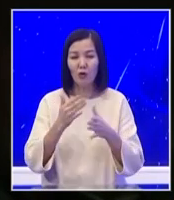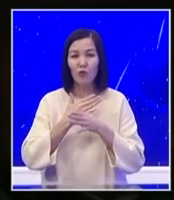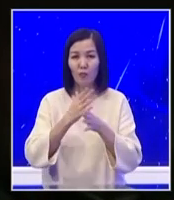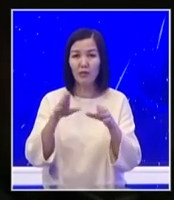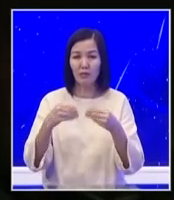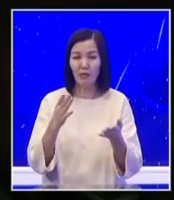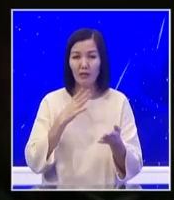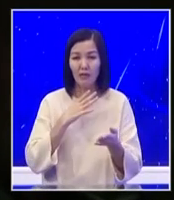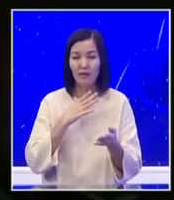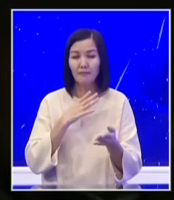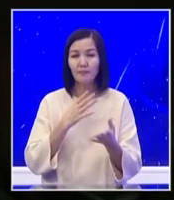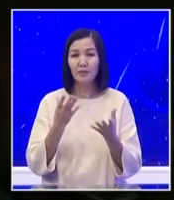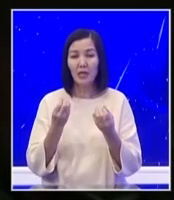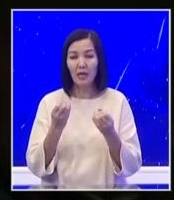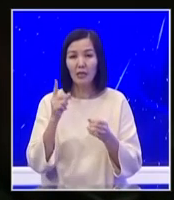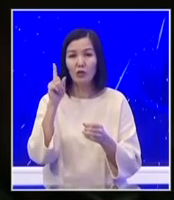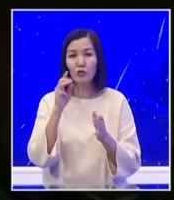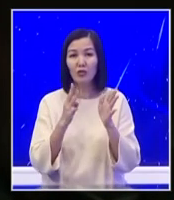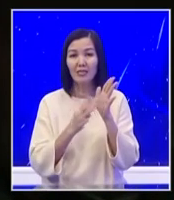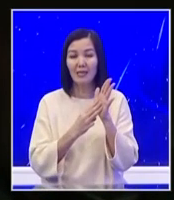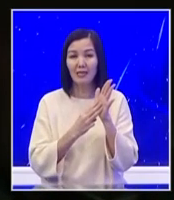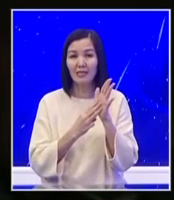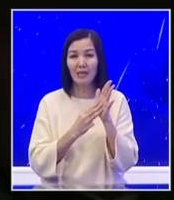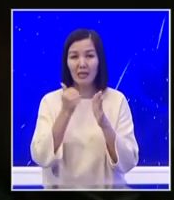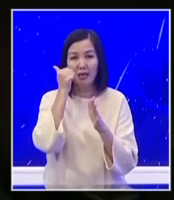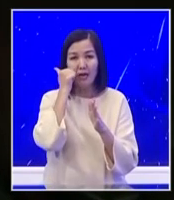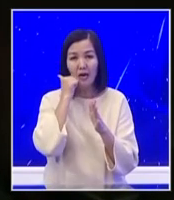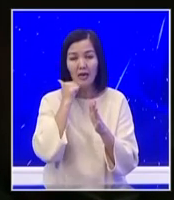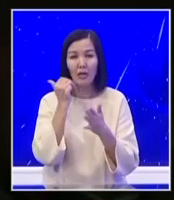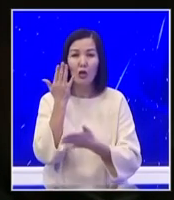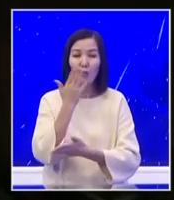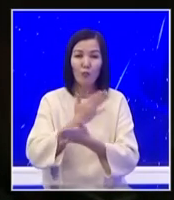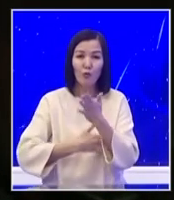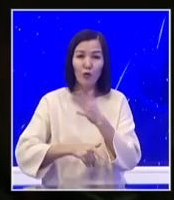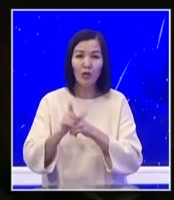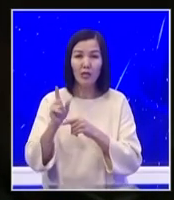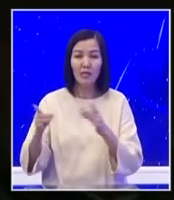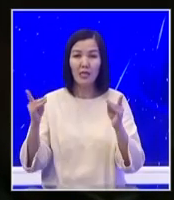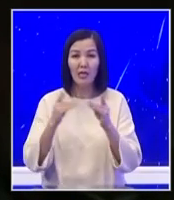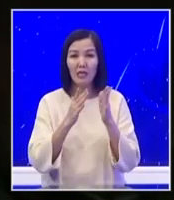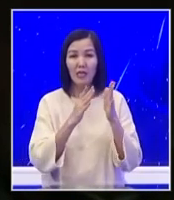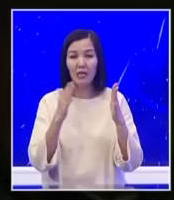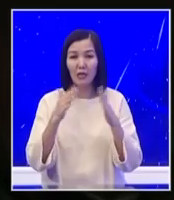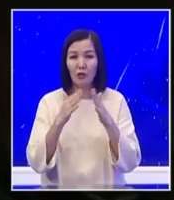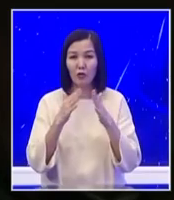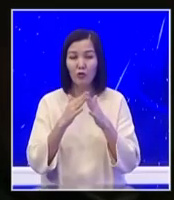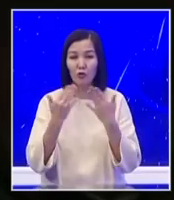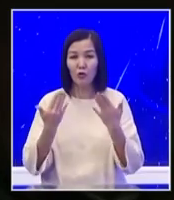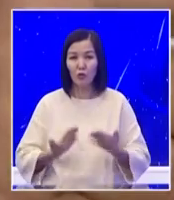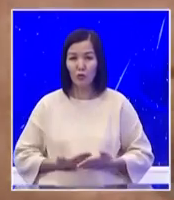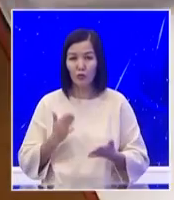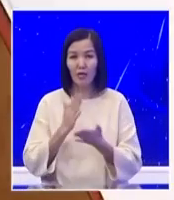құжаттандырылды. Сонымен қатар 108 қарт адамдар мен мүгедектер интернат үйіне